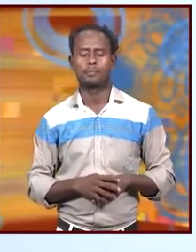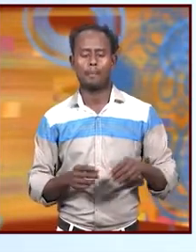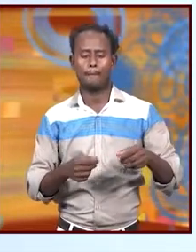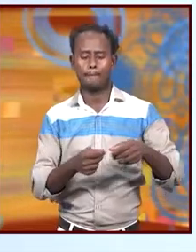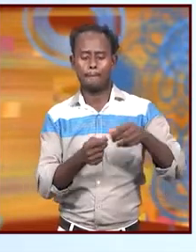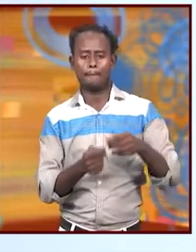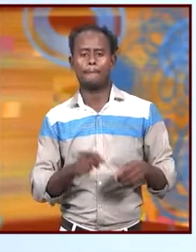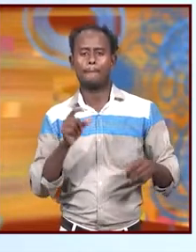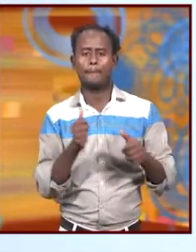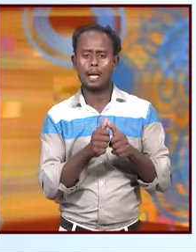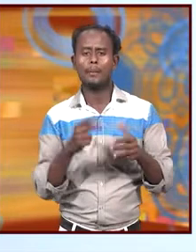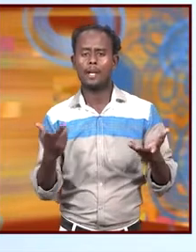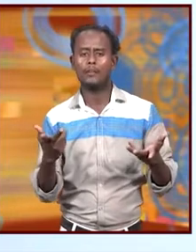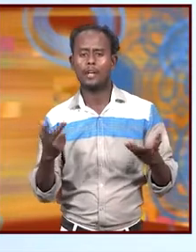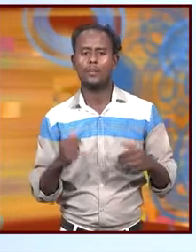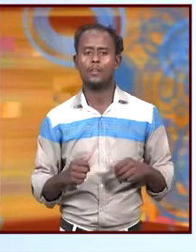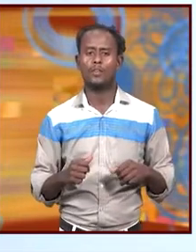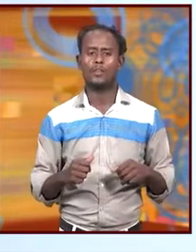பரப்பளவு என்பது என்ன?